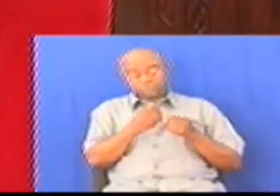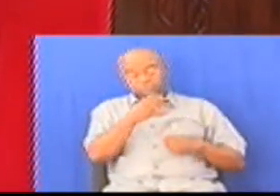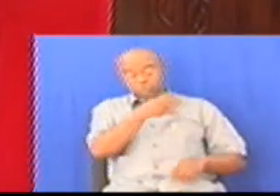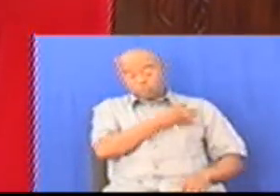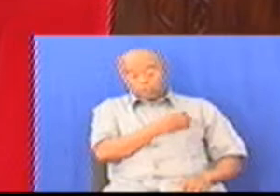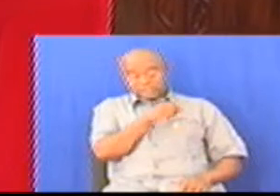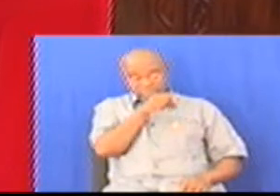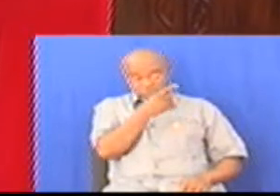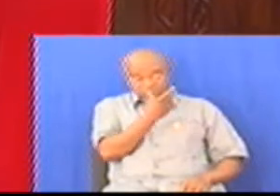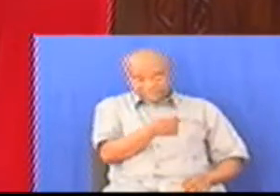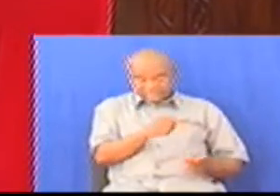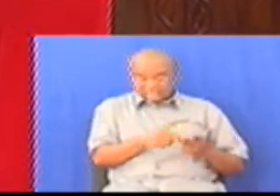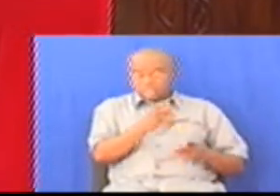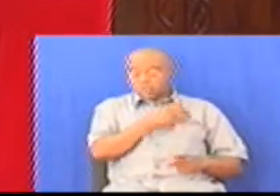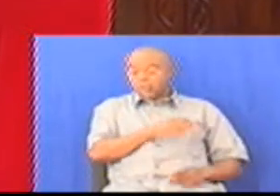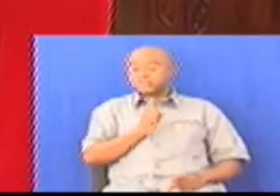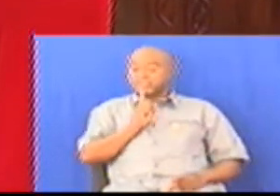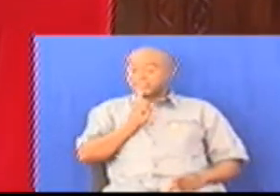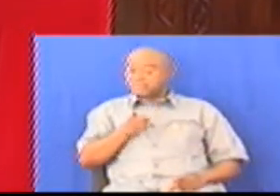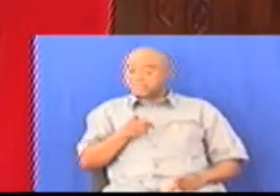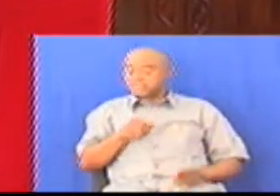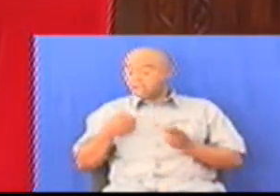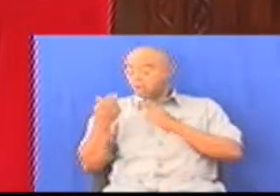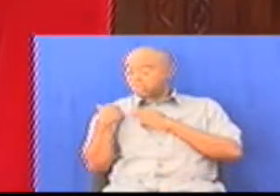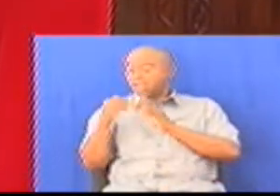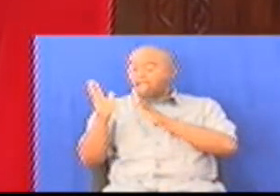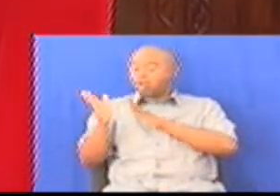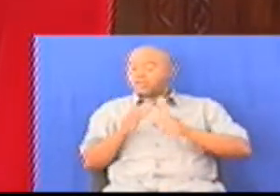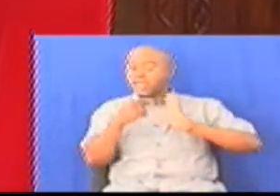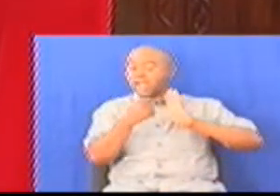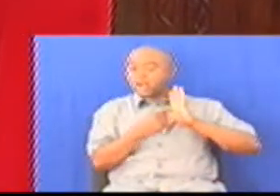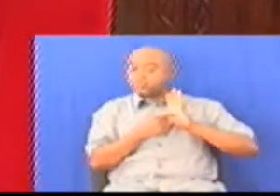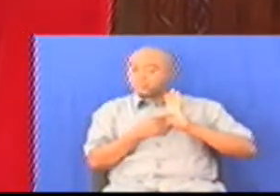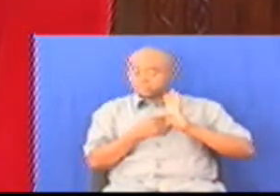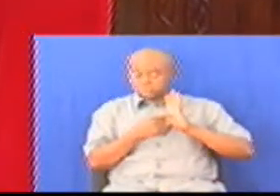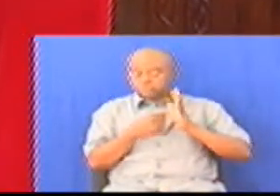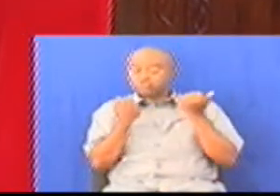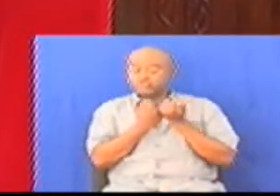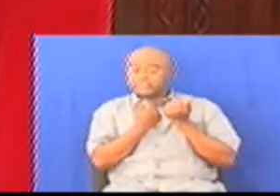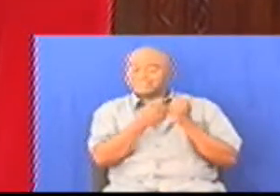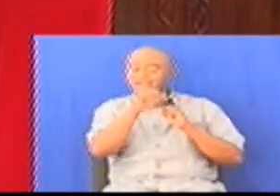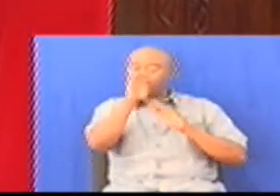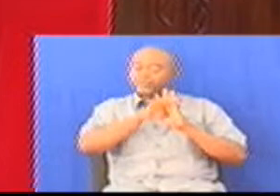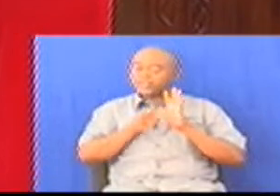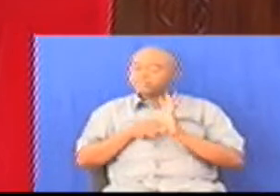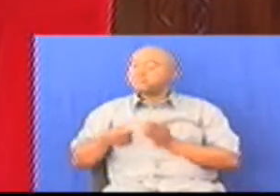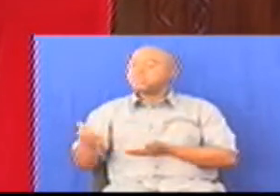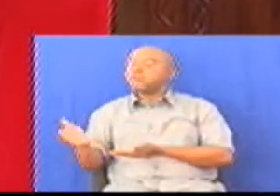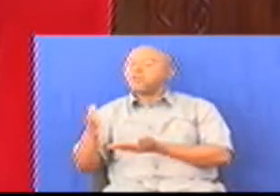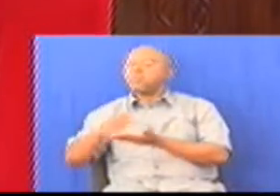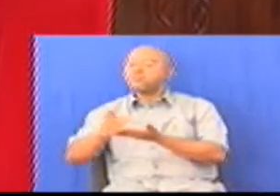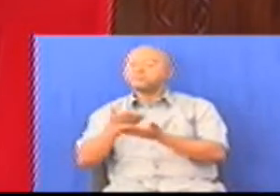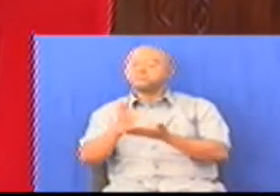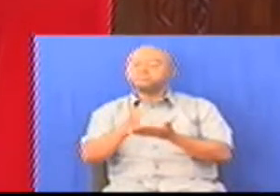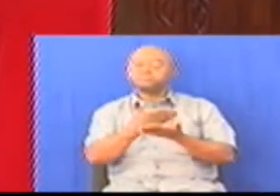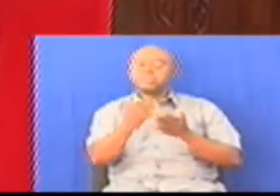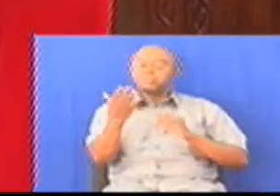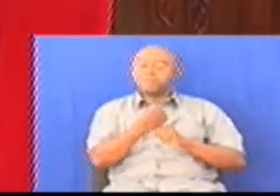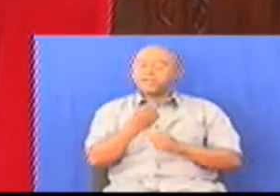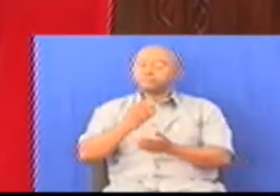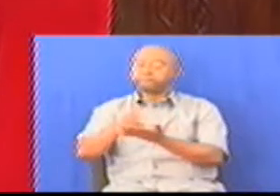waziri wa TAMISEMI ataandaa kanuni ambazo zitaweka utaratibu wa ukusanyaji wa ugawaji wa mapato kwa kutumia kikokotoo maalum